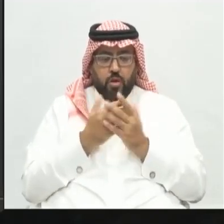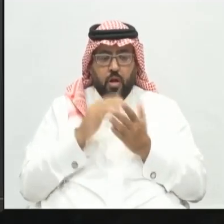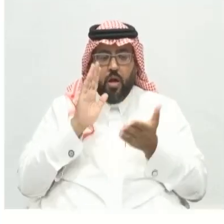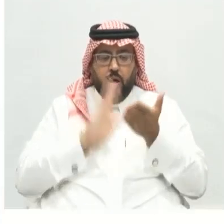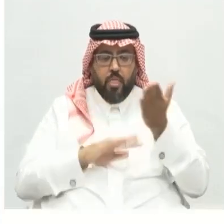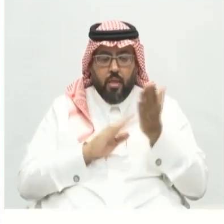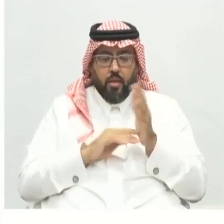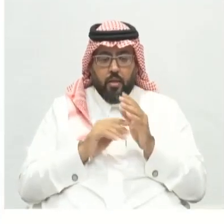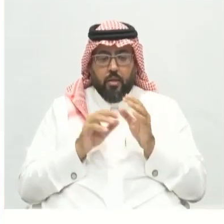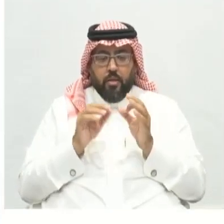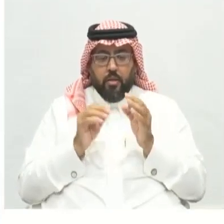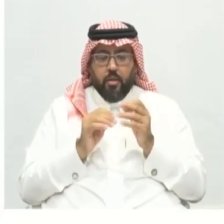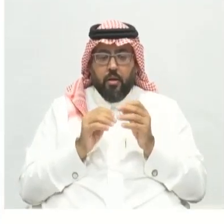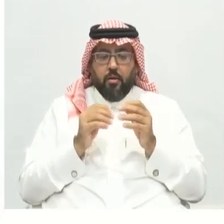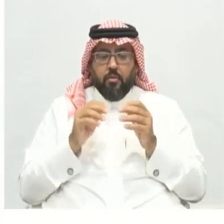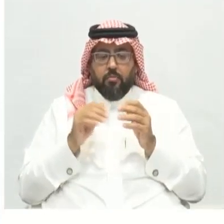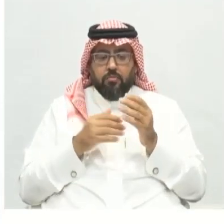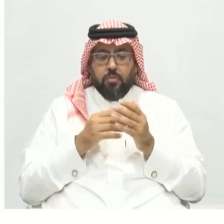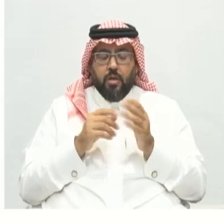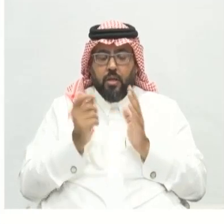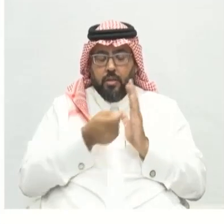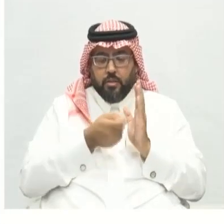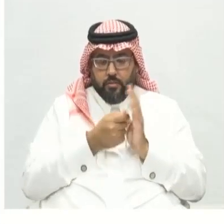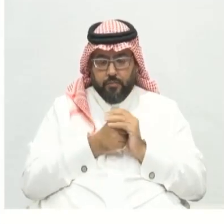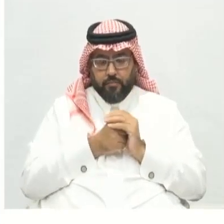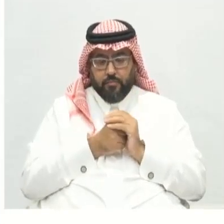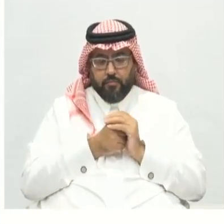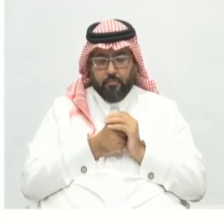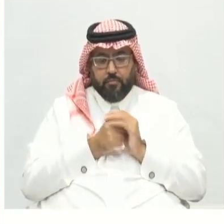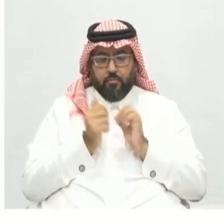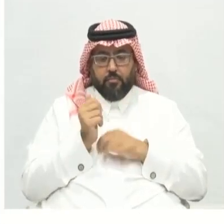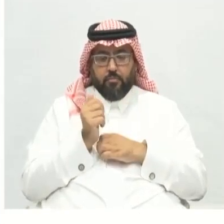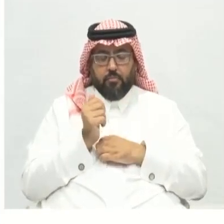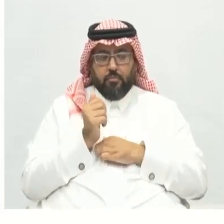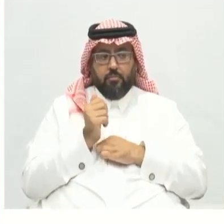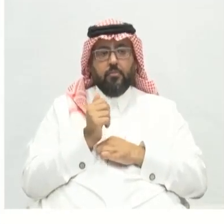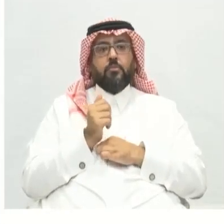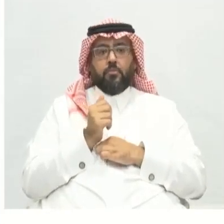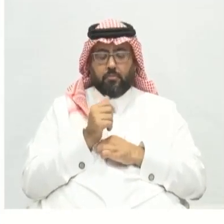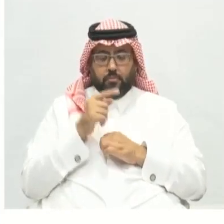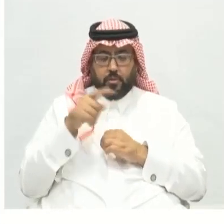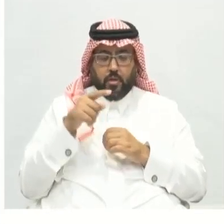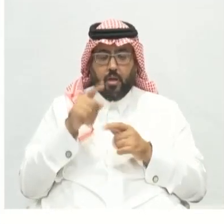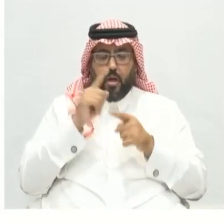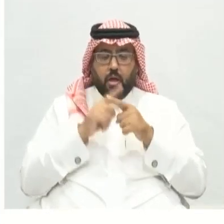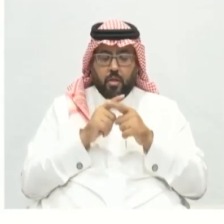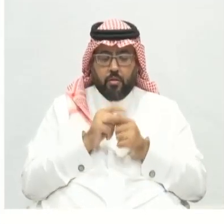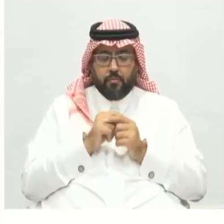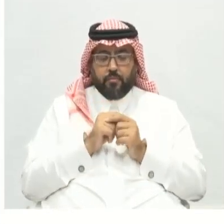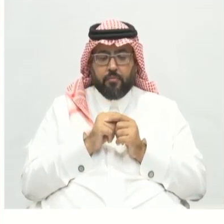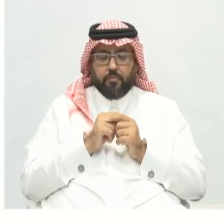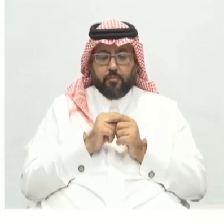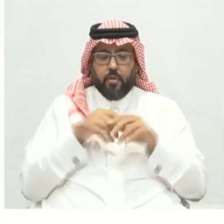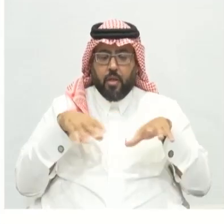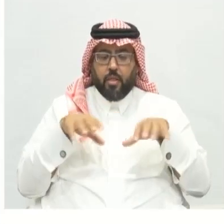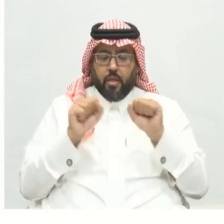اخطاء في الخطه لاتخاذ الاجراء التصحيحي اذا يقوم بتصحيح الاخطاء ان وجدت مرحله